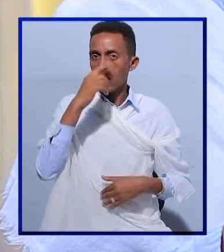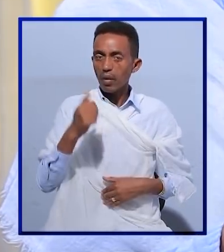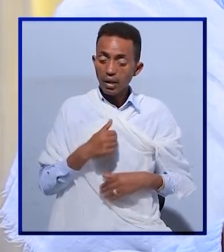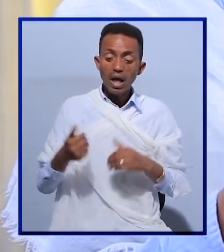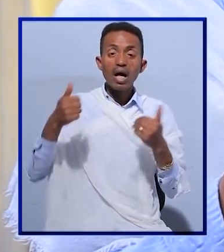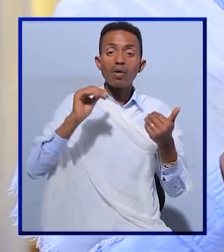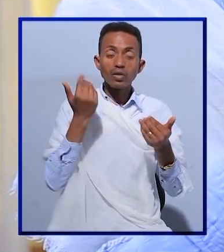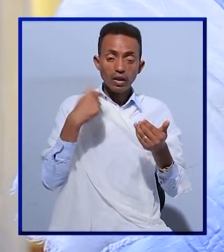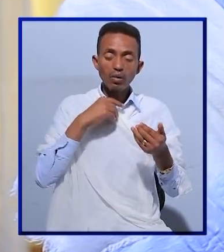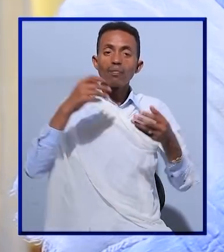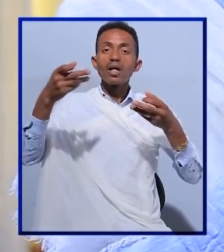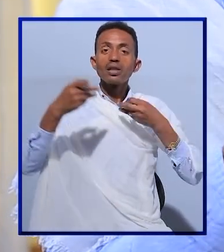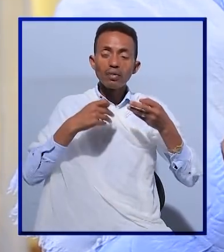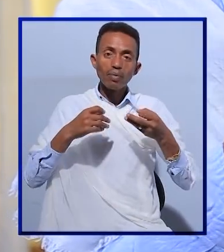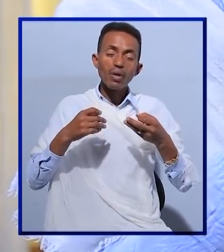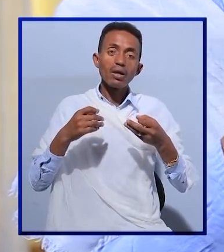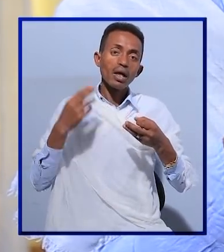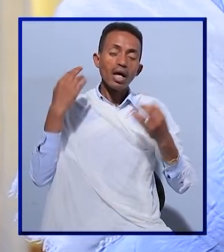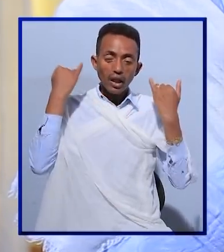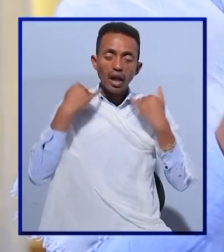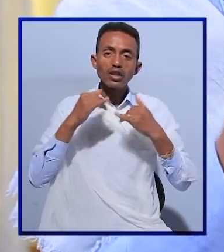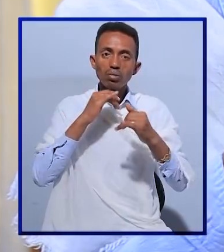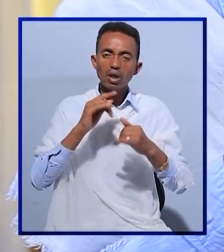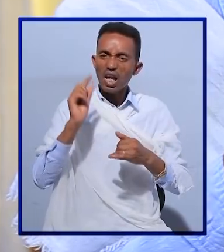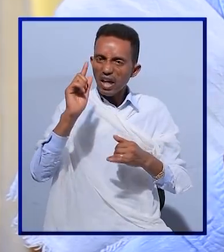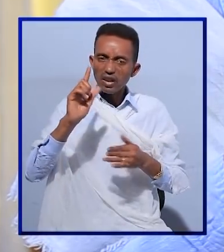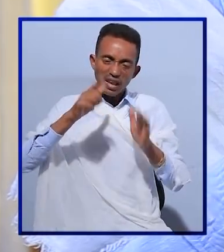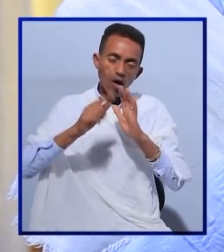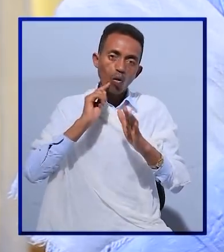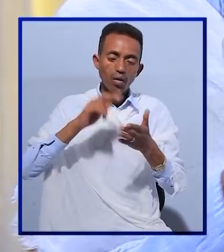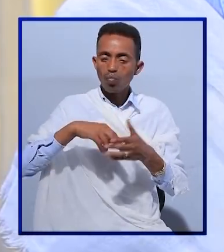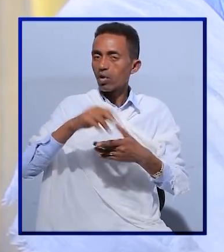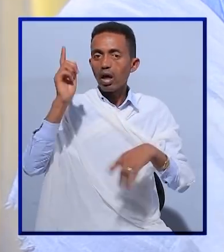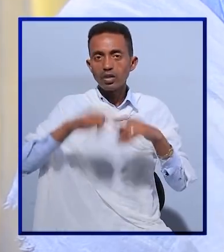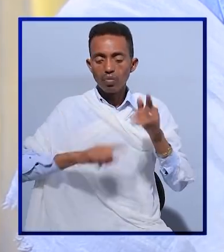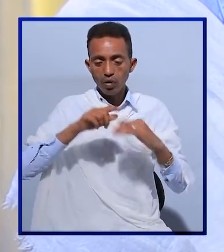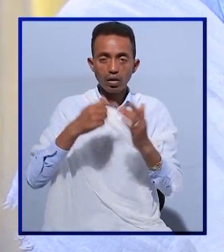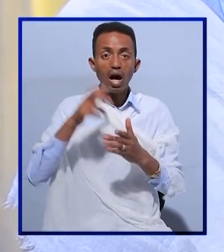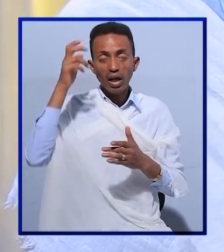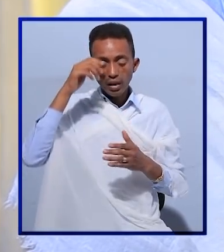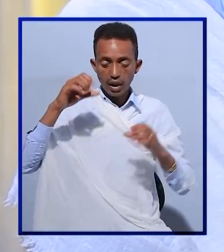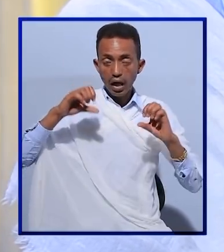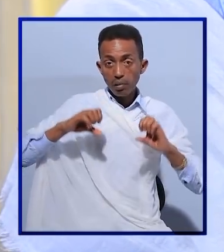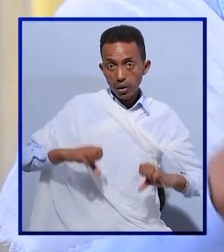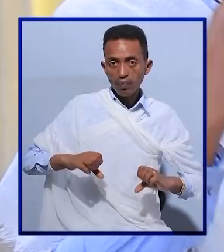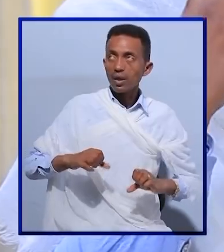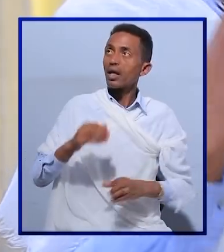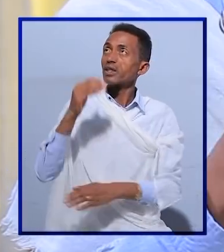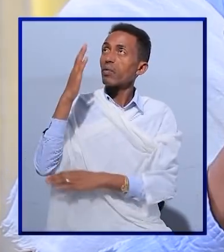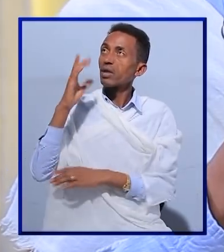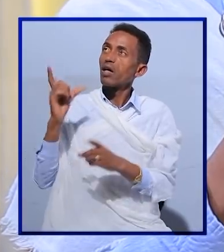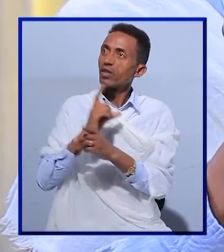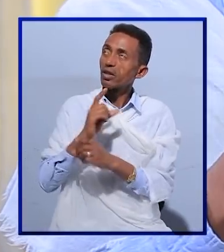የሆነውን በስላሴ አምነን መጠመቃችንን የሚገልጸውን ማተባችንን ለሰከንድ ማውረድ የለብንም። ያ